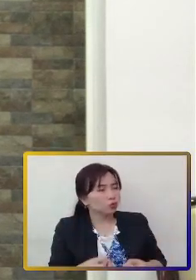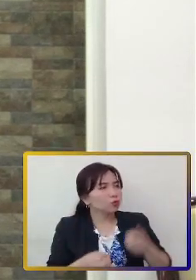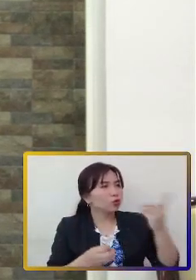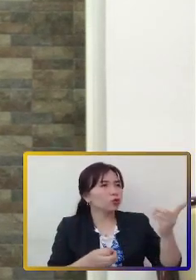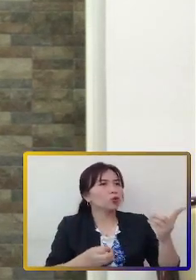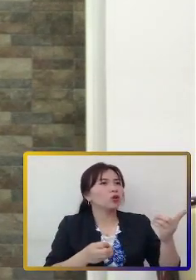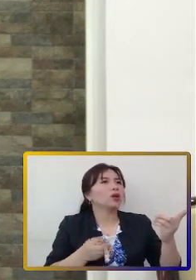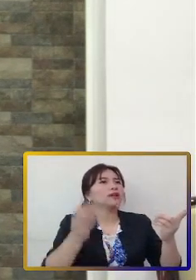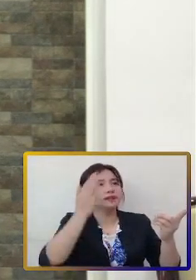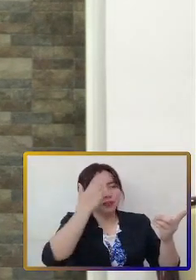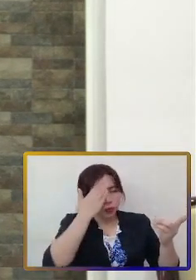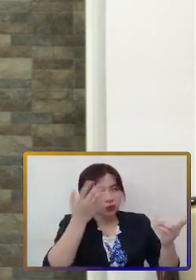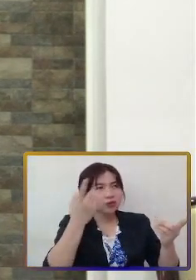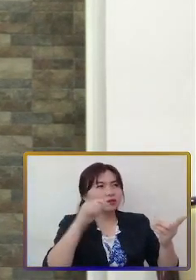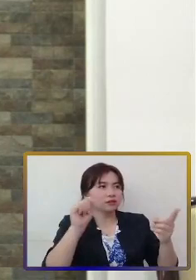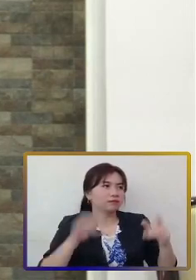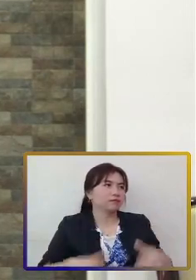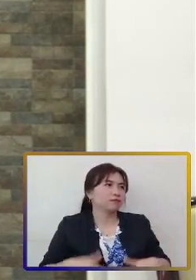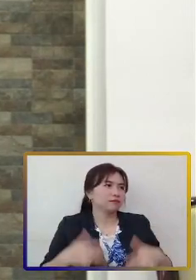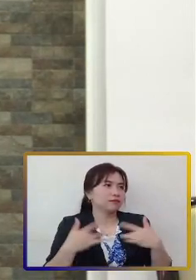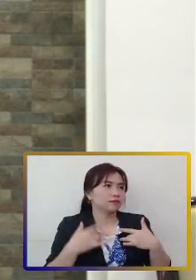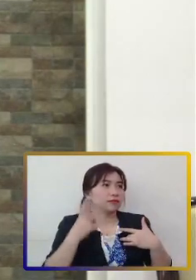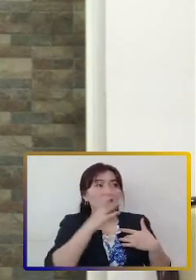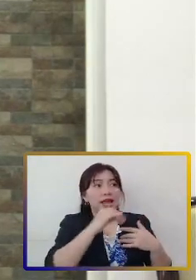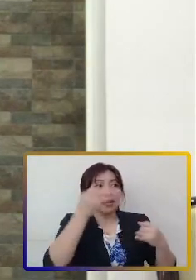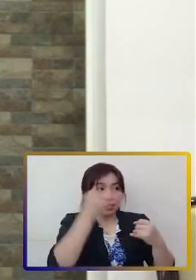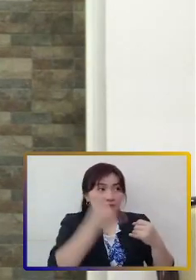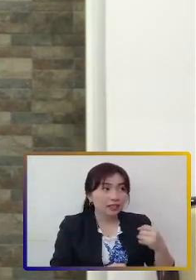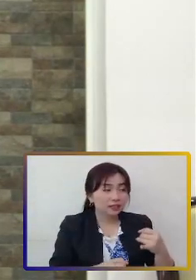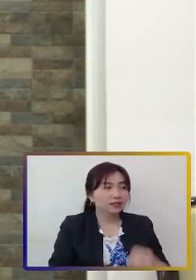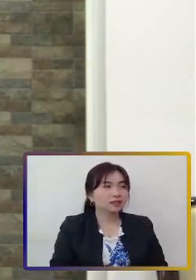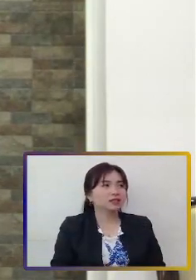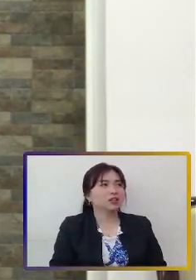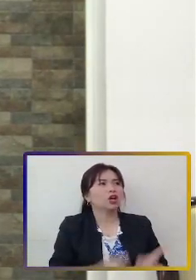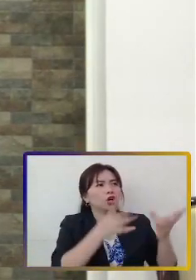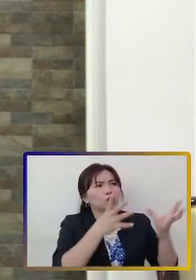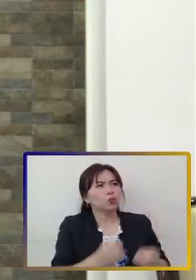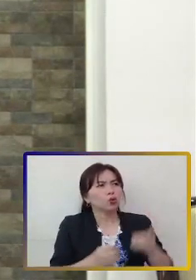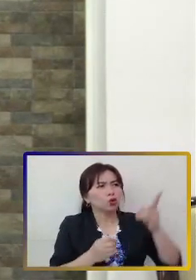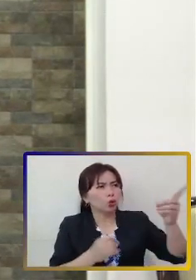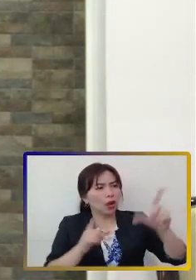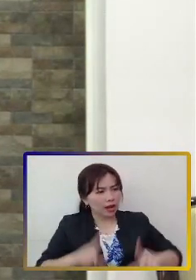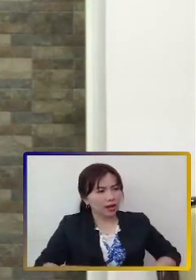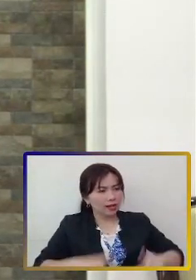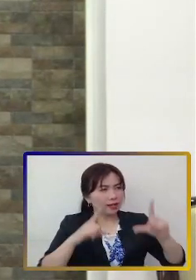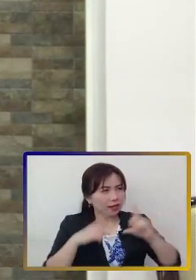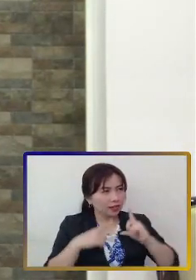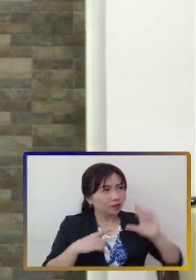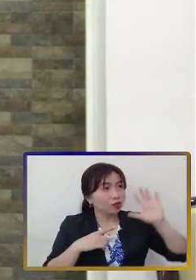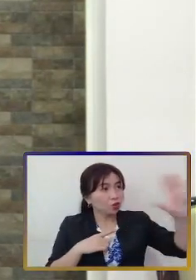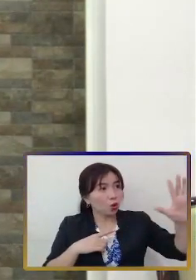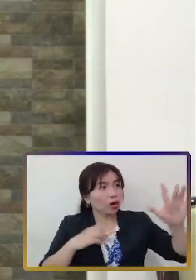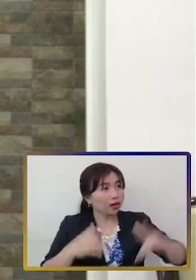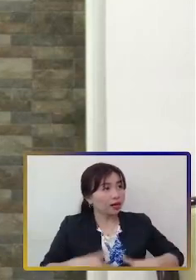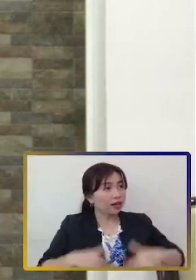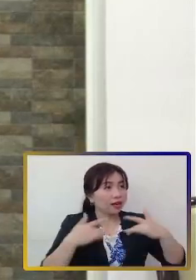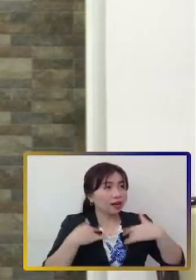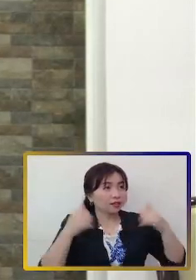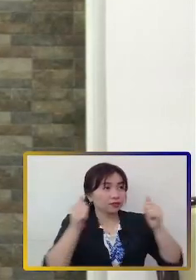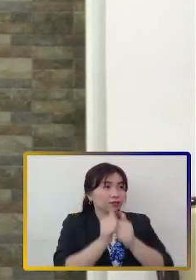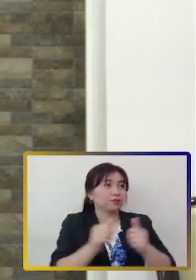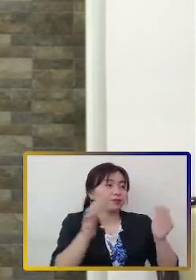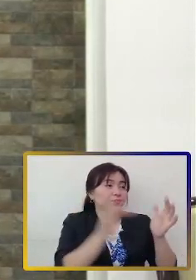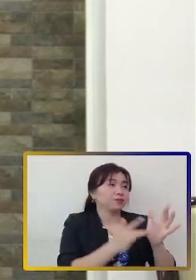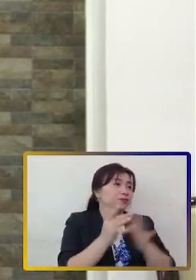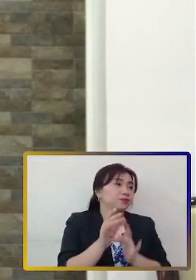the life and the last thing is na ipapamuhay ba natin ang panginoong juro